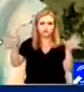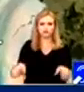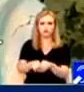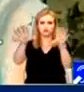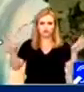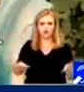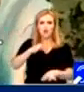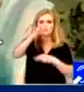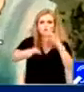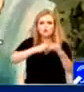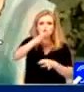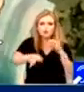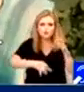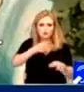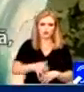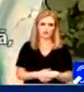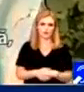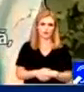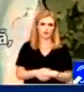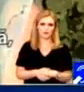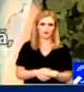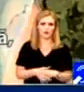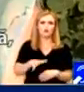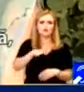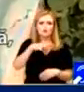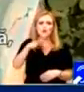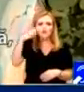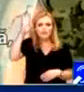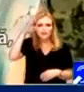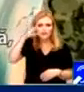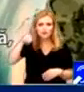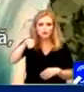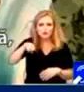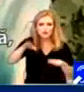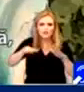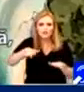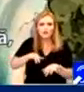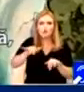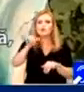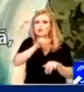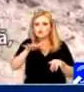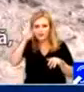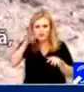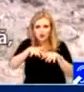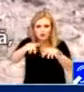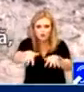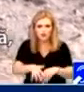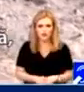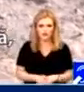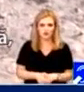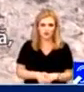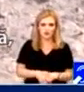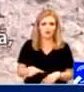напором, сутками она не капала, она текла. Сколько тонн воды вышло? Куда ушла эта вода?